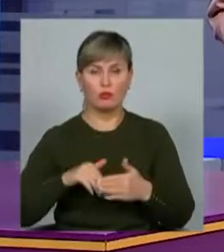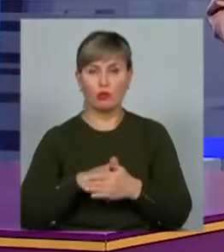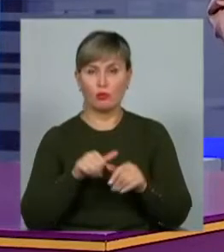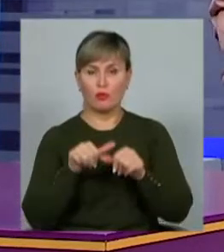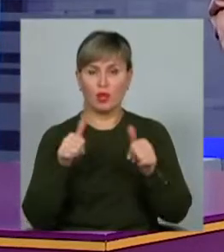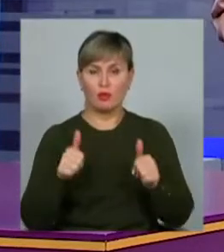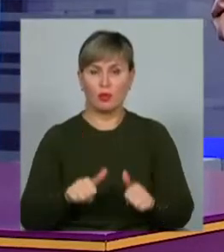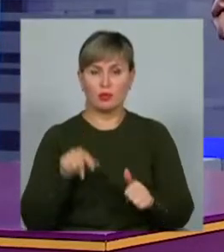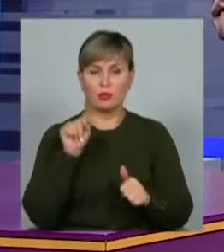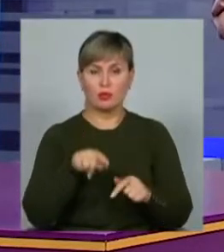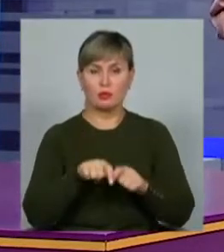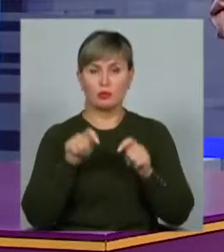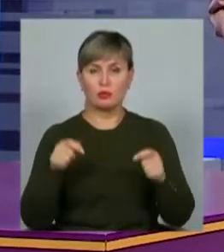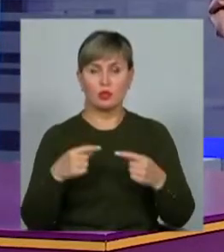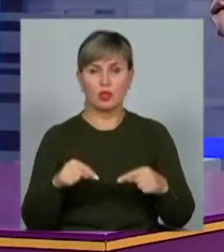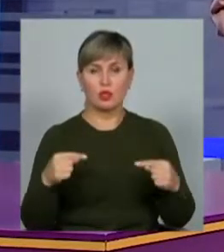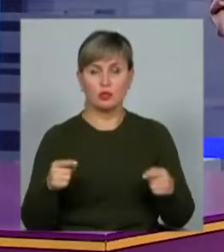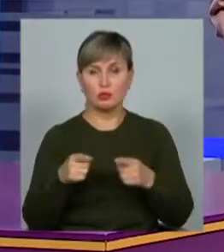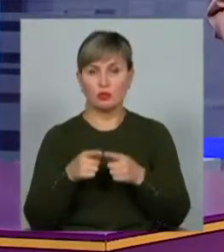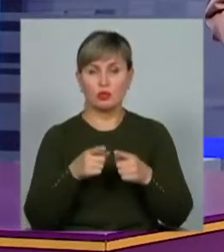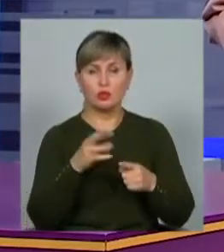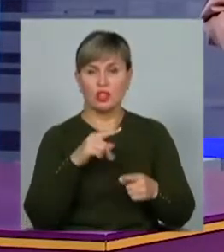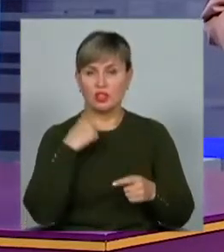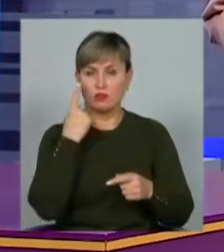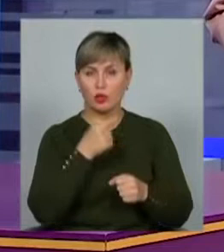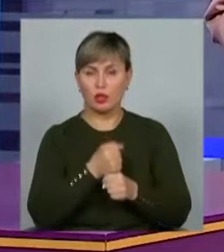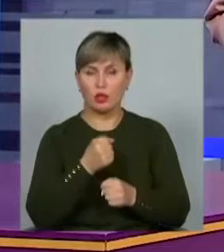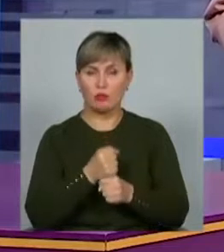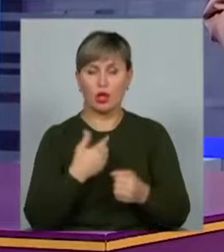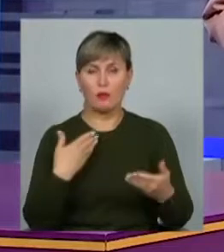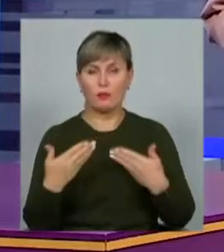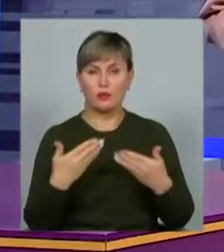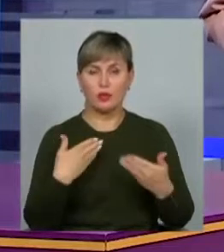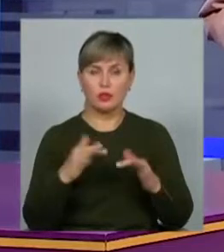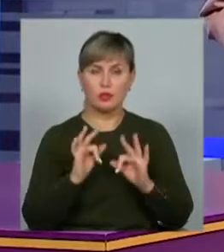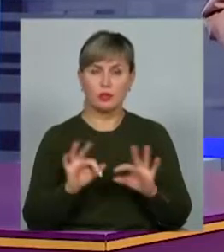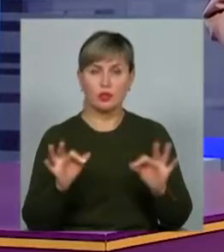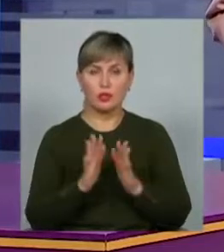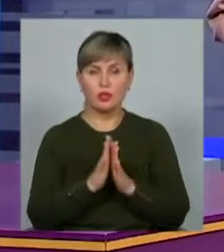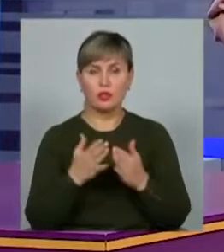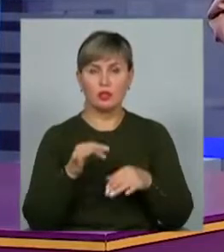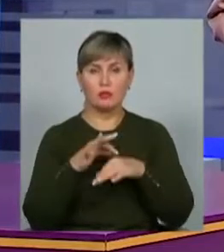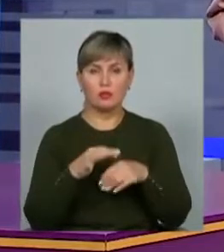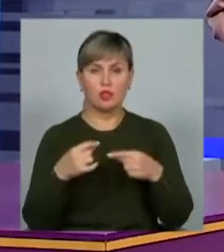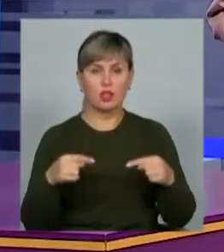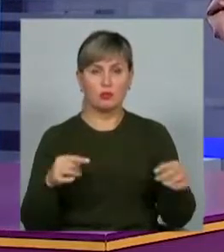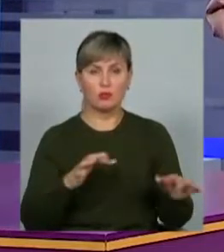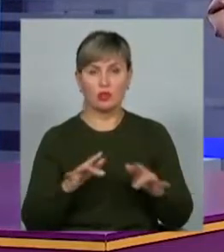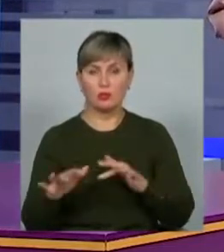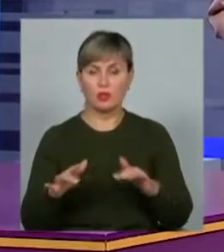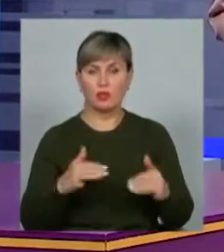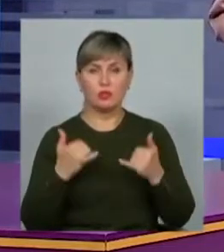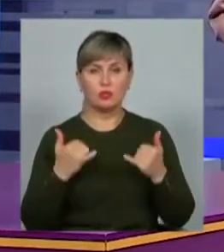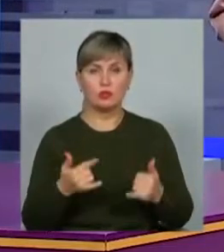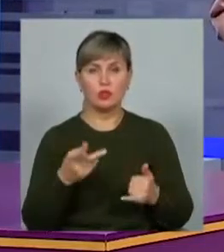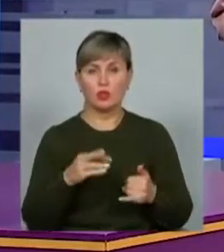формате. Там созданы различные уголки для индивидуальной работы, общения, презентации книг и проведения различных мероприятий.